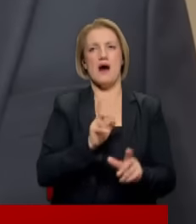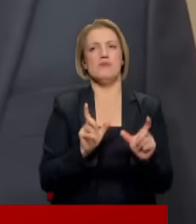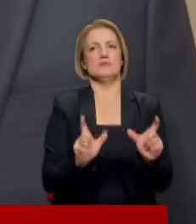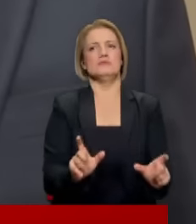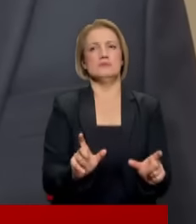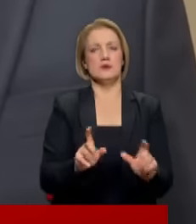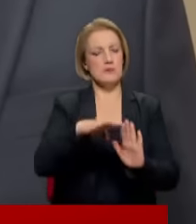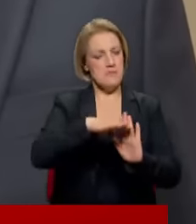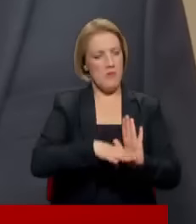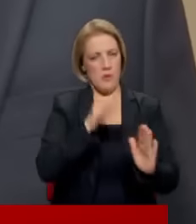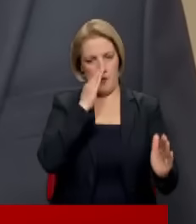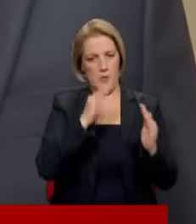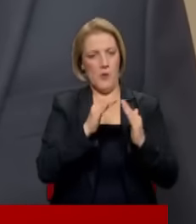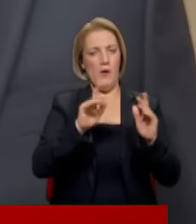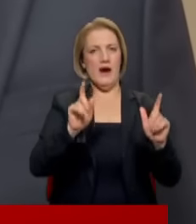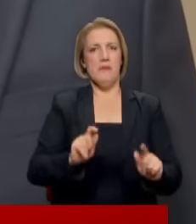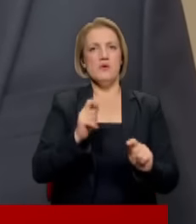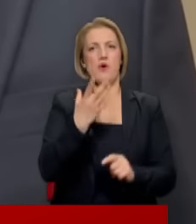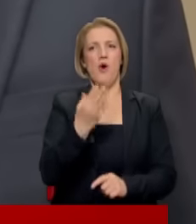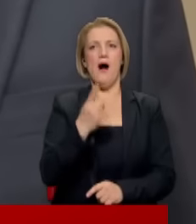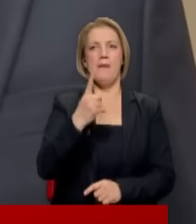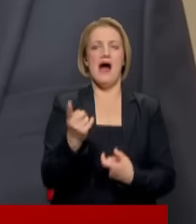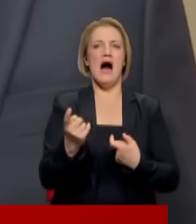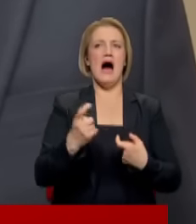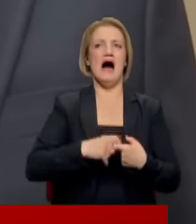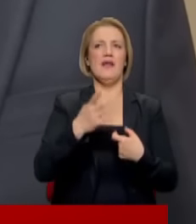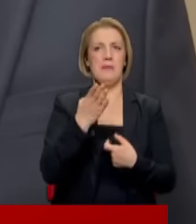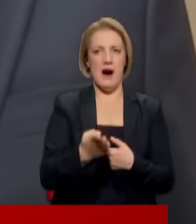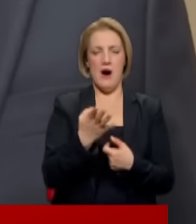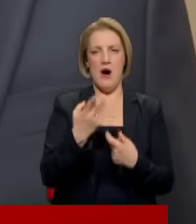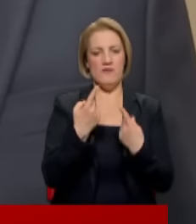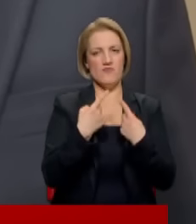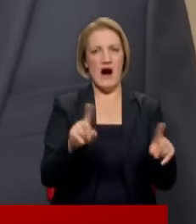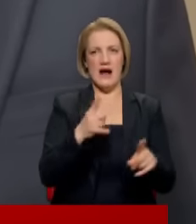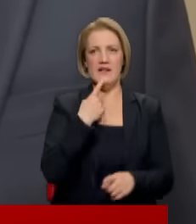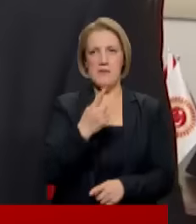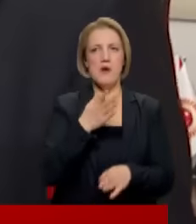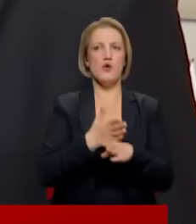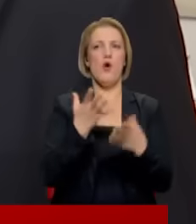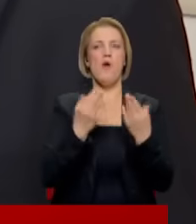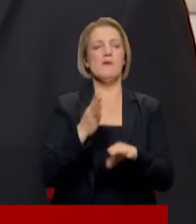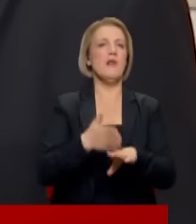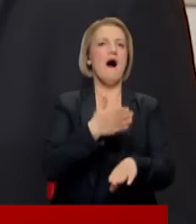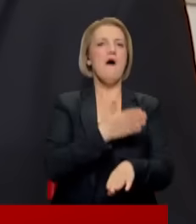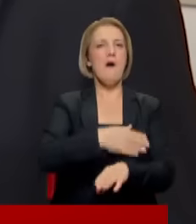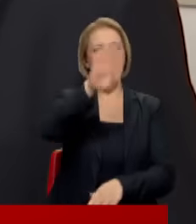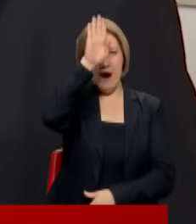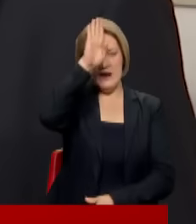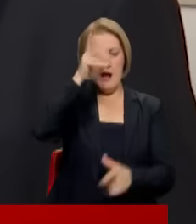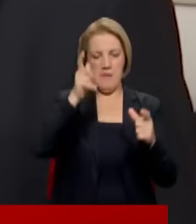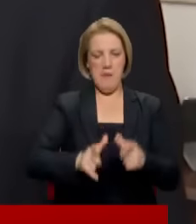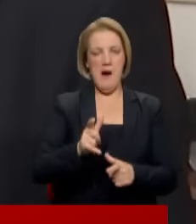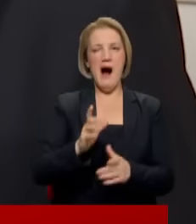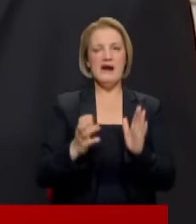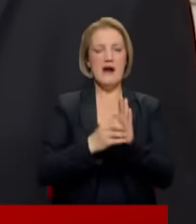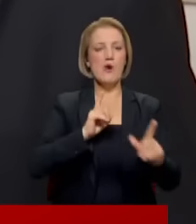mevzuatımıza uygun yapılmış olan bir atamayı farklı şekilde yorumlamak doğru olmaz daha önce İstanbul'da